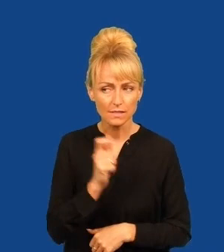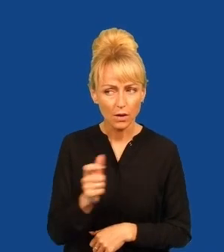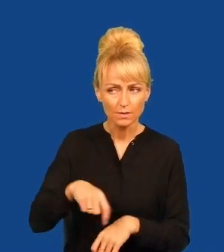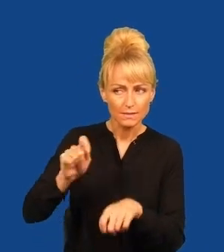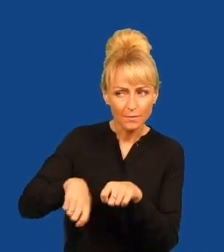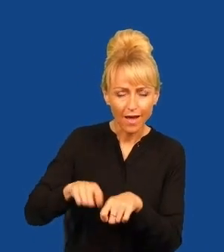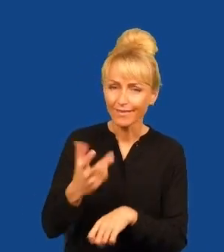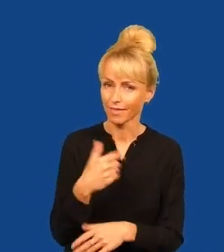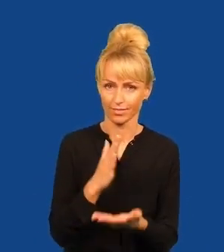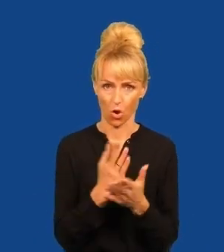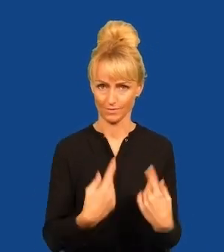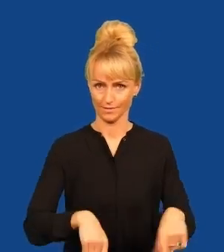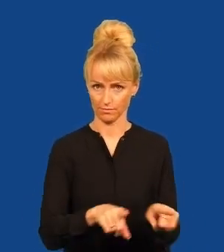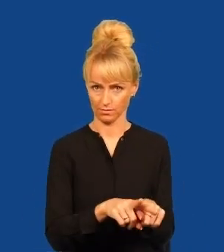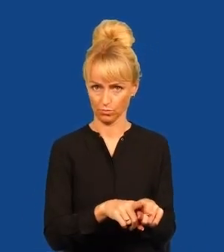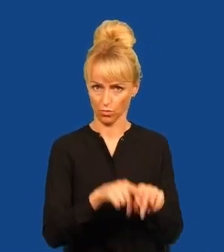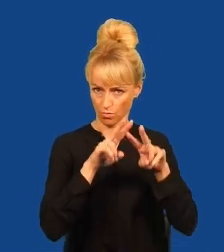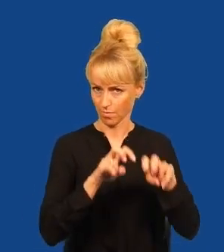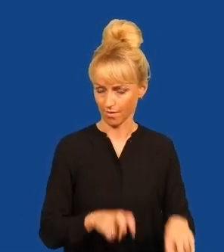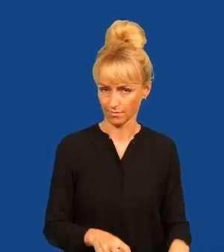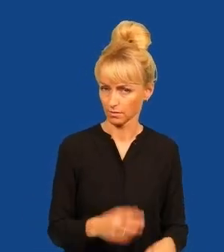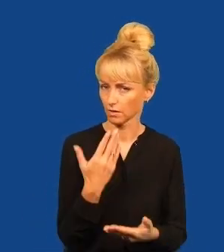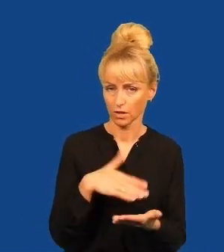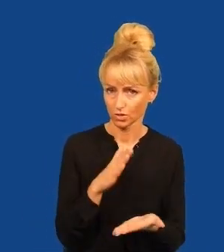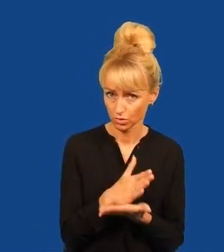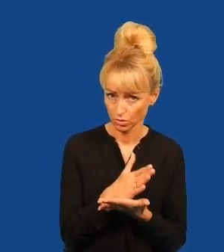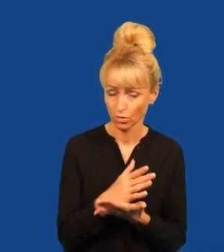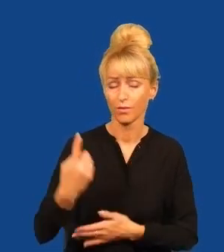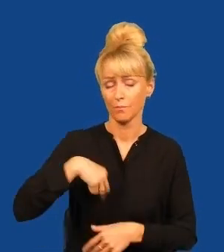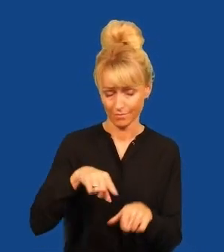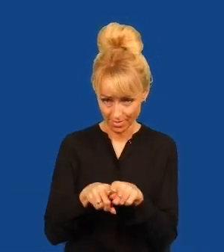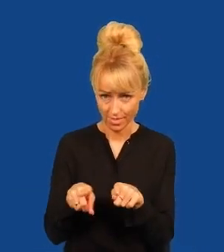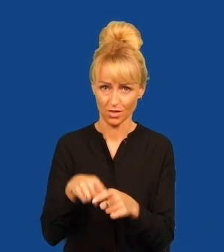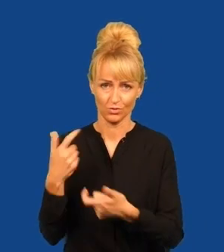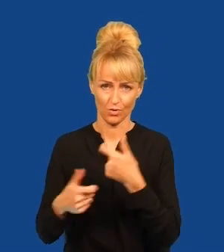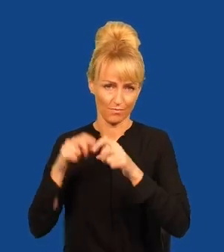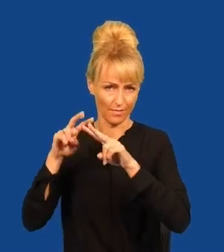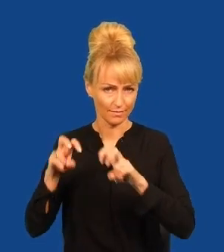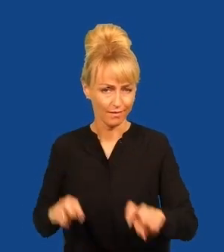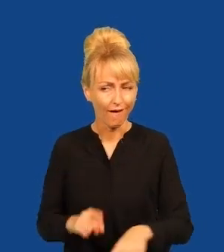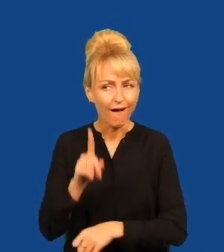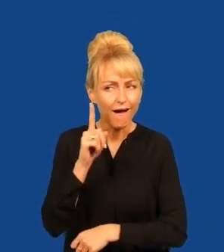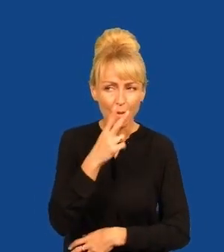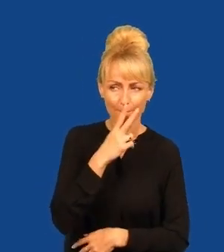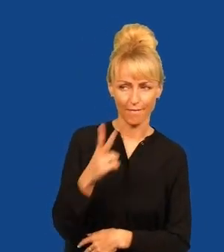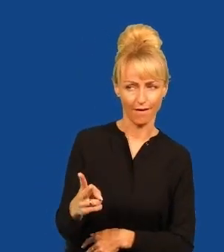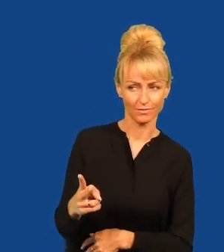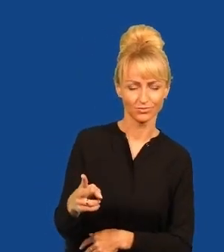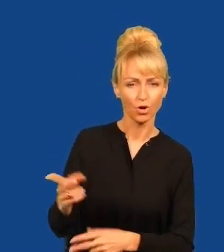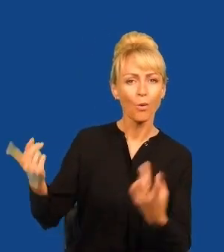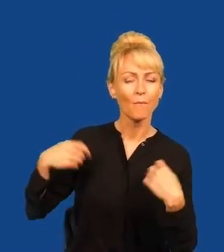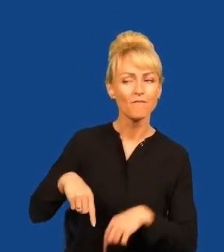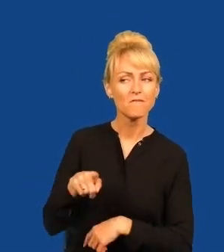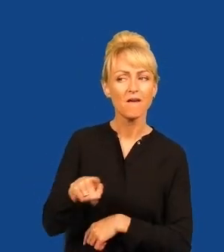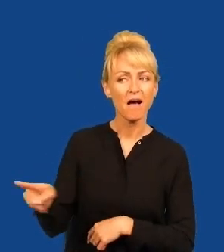zespół badań. My również z naszym wspaniałym zespołem uczestniczymy w tych badaniach. Patrzymy na to, jakie emocje budzą się w obywatelu,